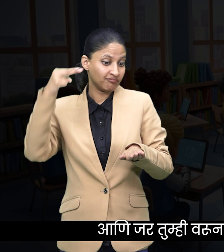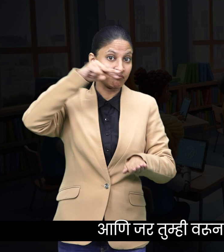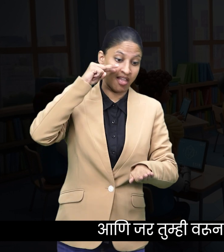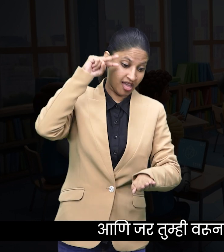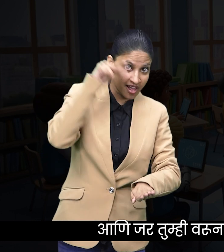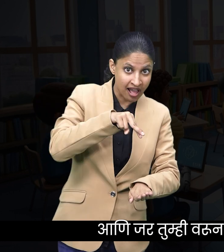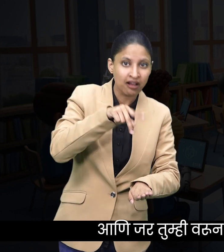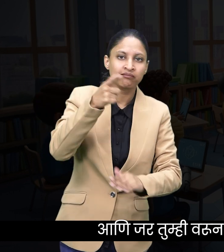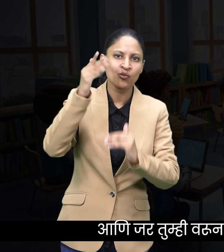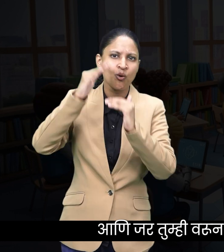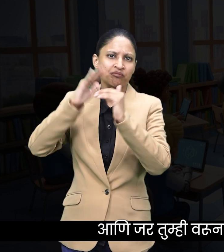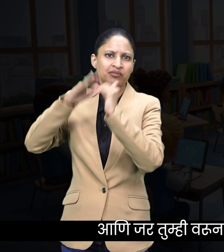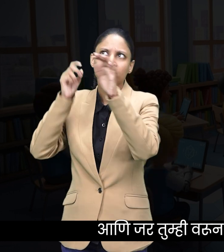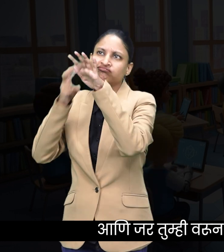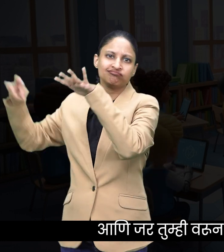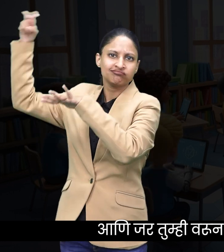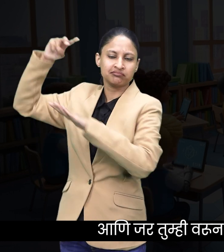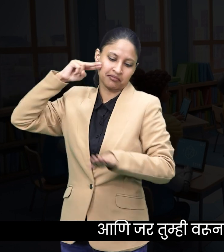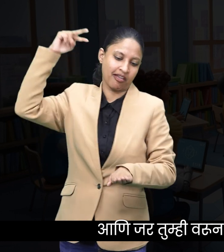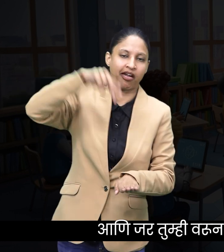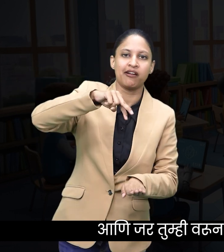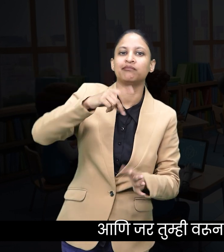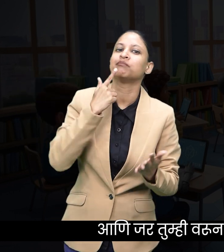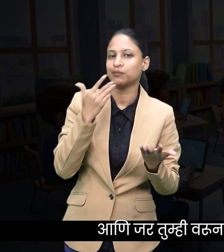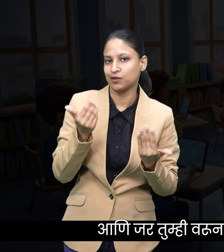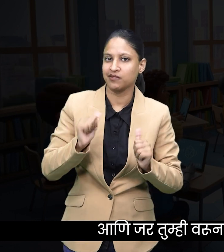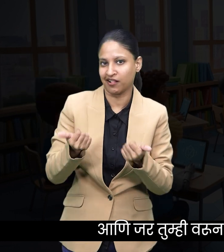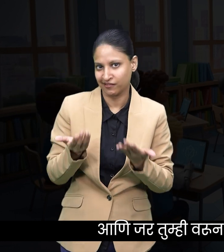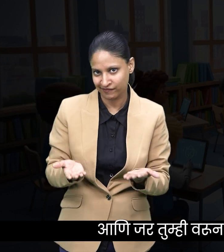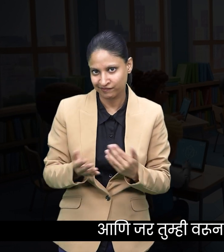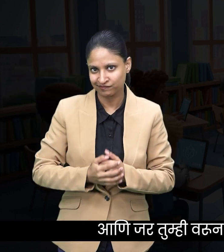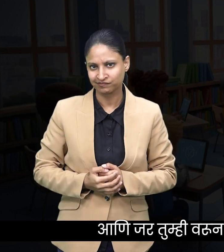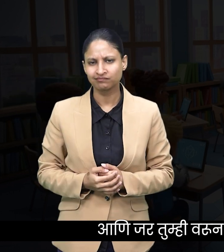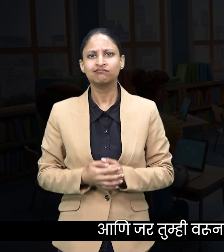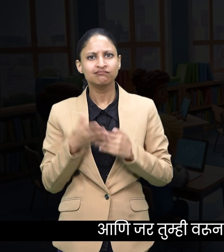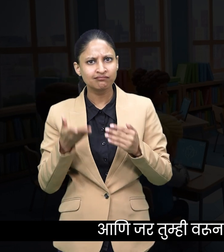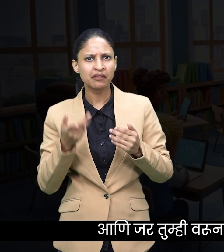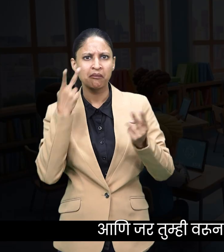आणि जर तुम्ही वरून पाहिले तर तुम्हाला फक्त छप्पर दिसते.